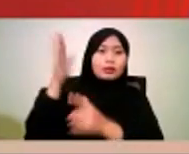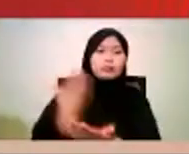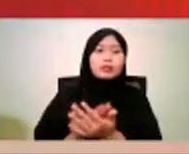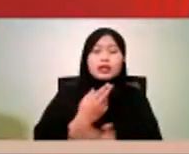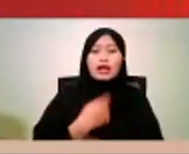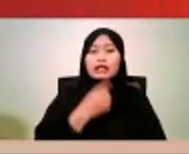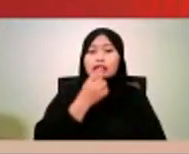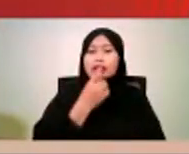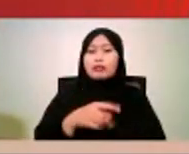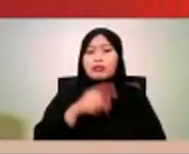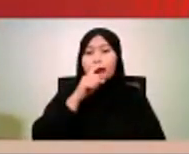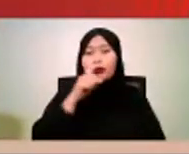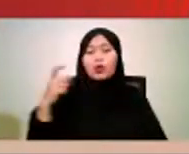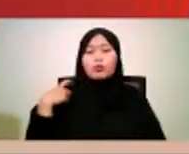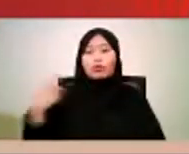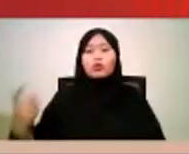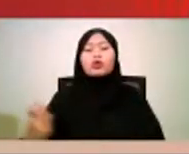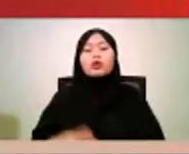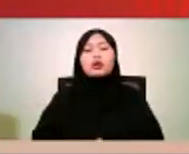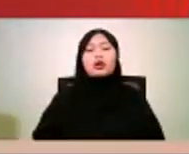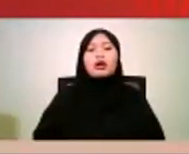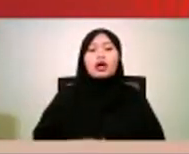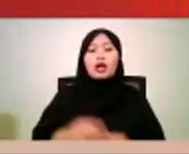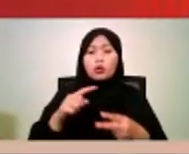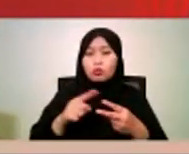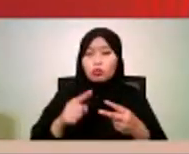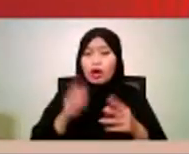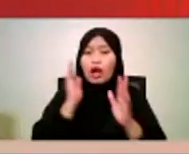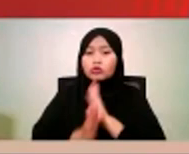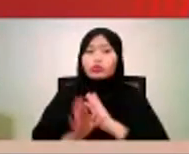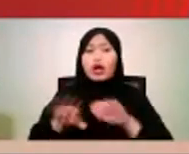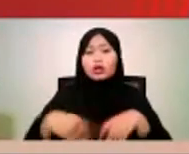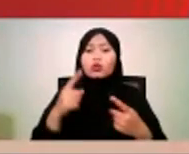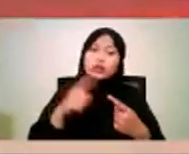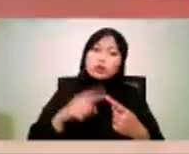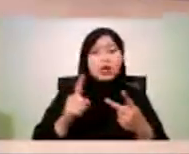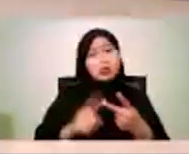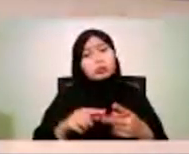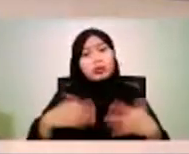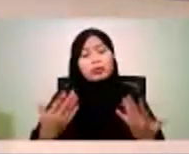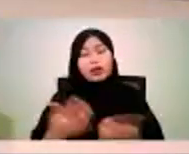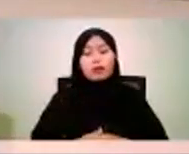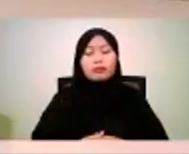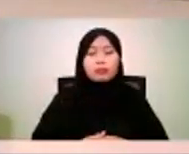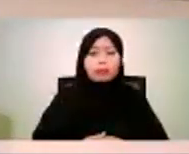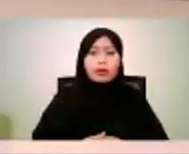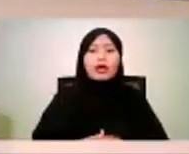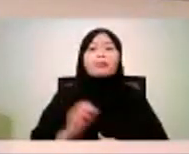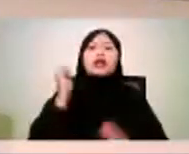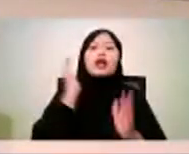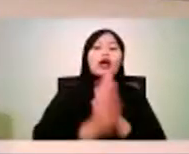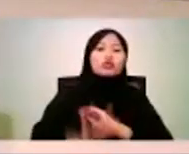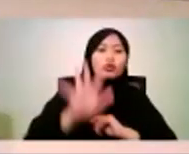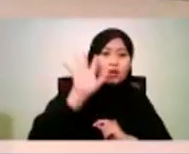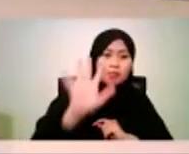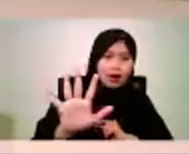Gubernur pertanyaan akan disampaikan dua sekaligus atau satu persatu bahwa bisa 5 sekaligus